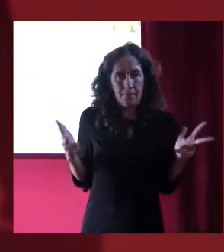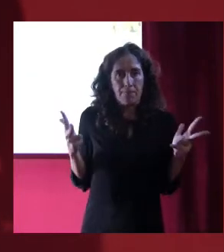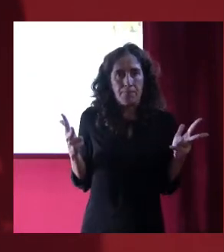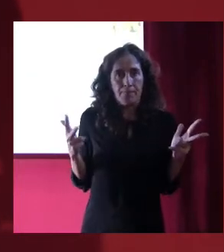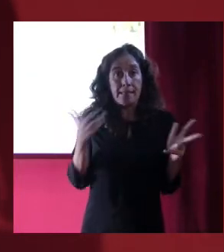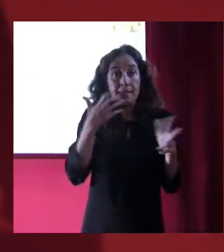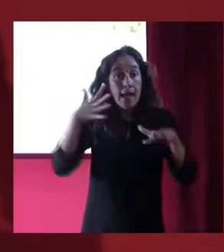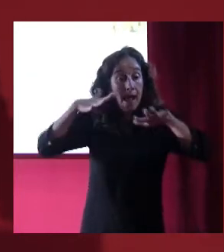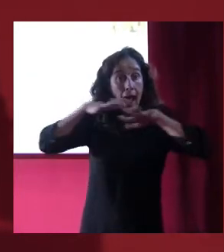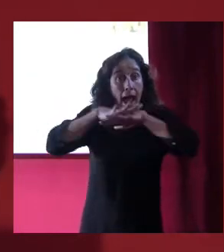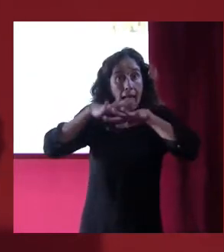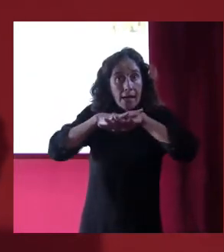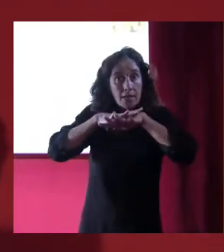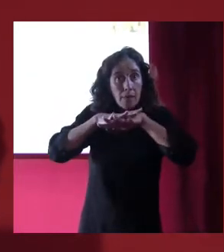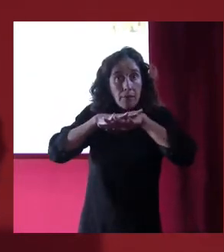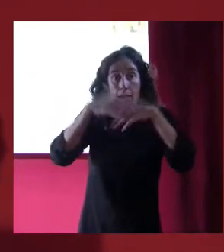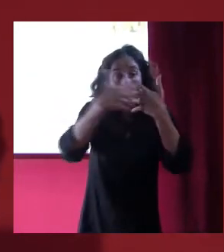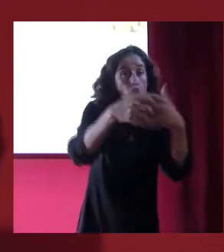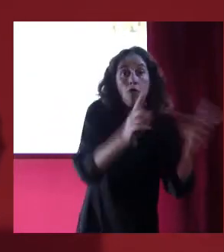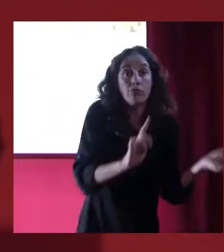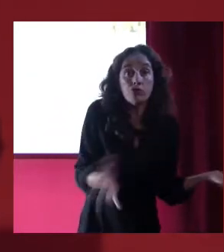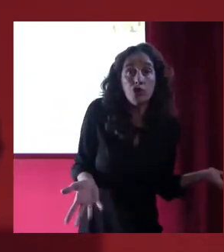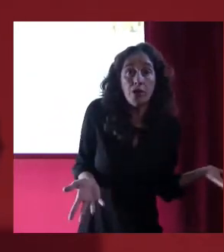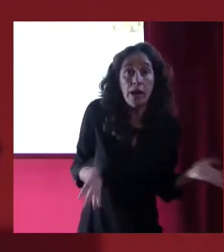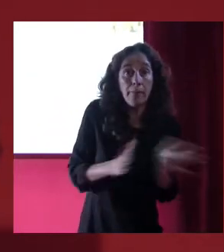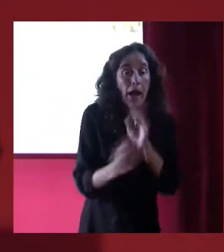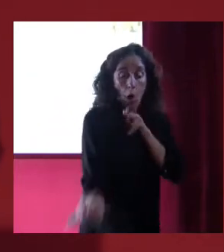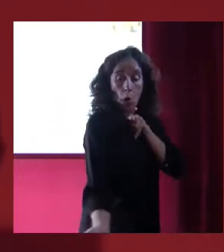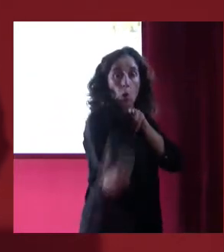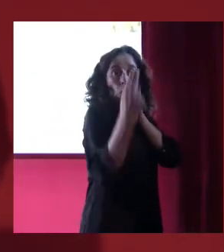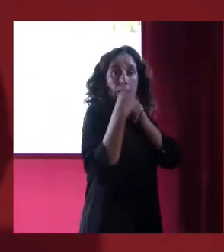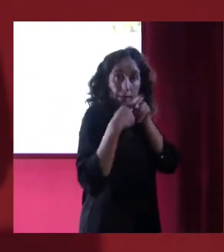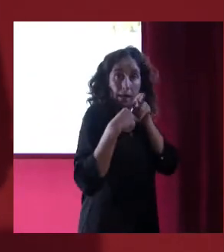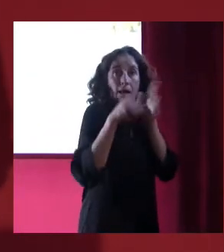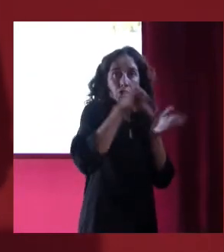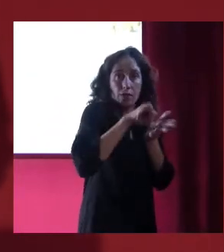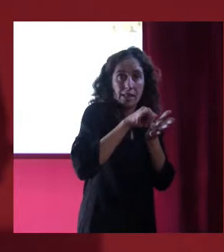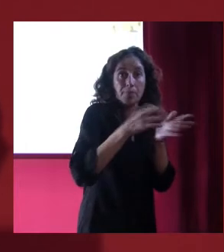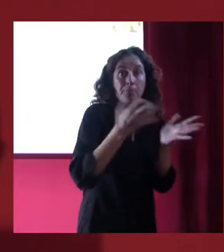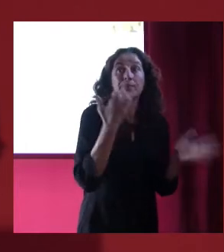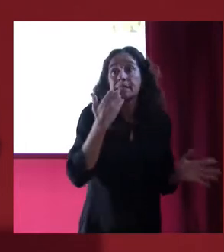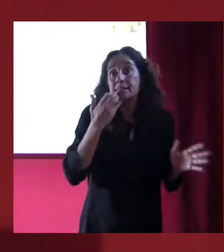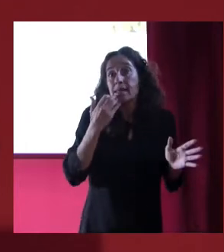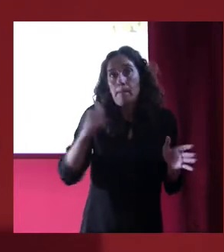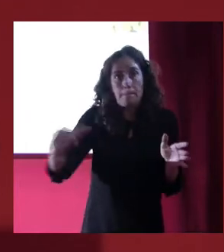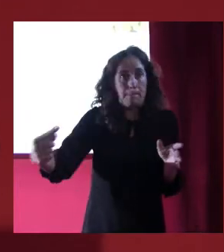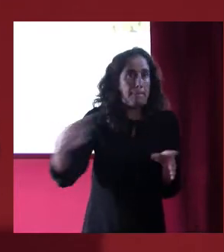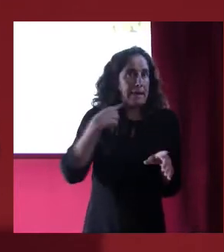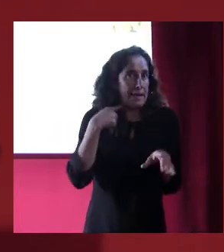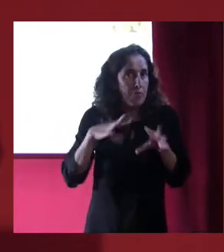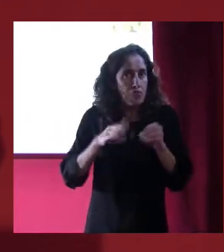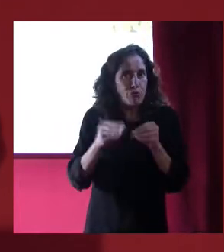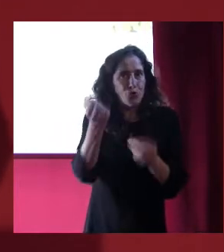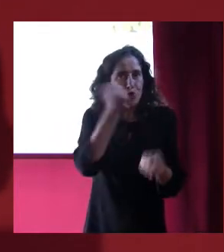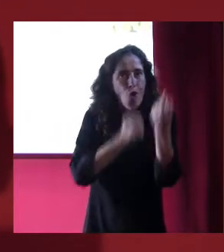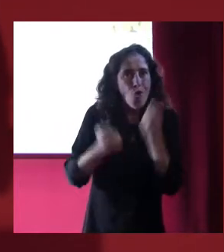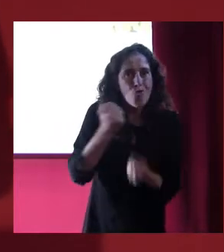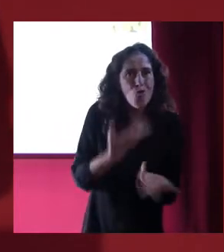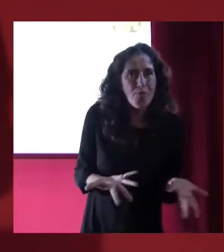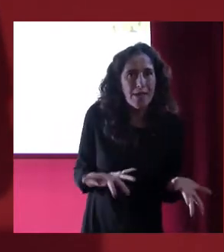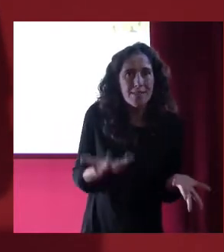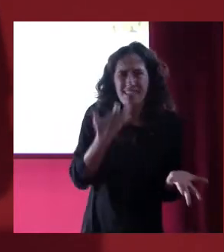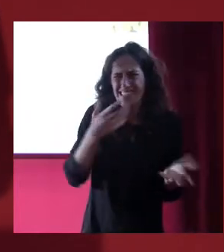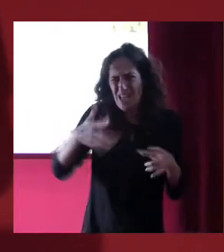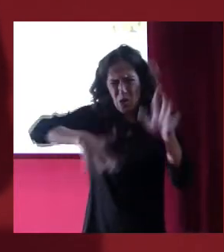Si deixem que l'Eixample ja no funcioni com a trama connectora de la ciutat, si perdem els seus usos comercials i terciaris, si el convertim en un